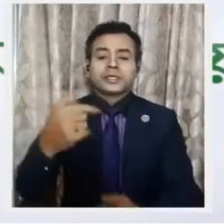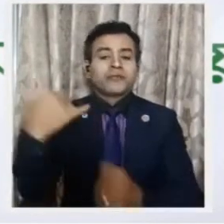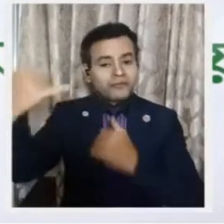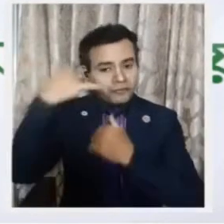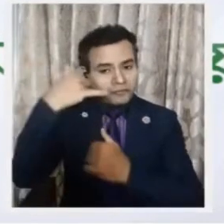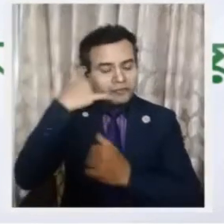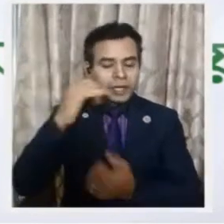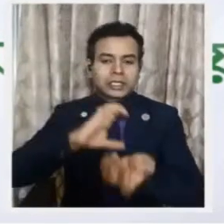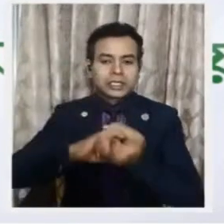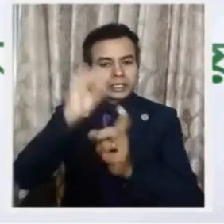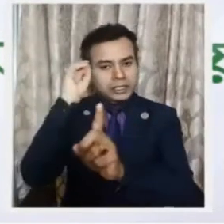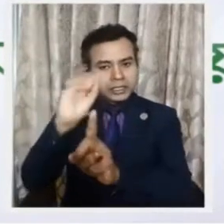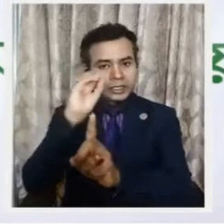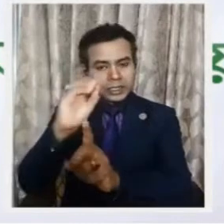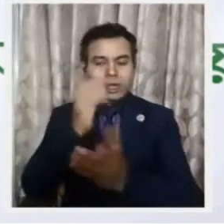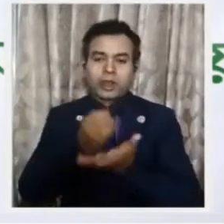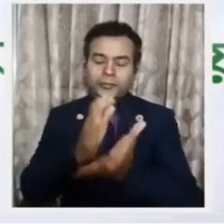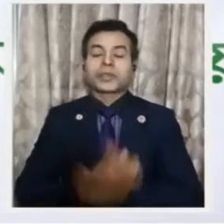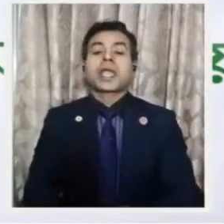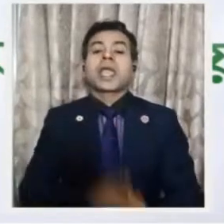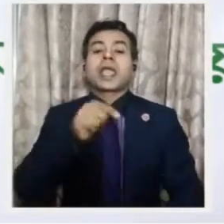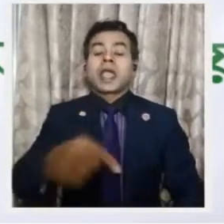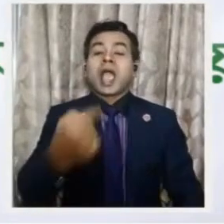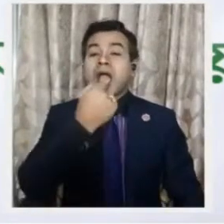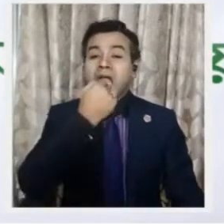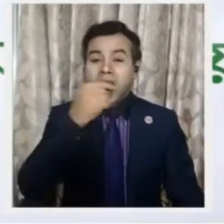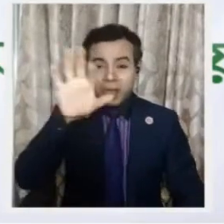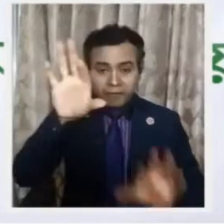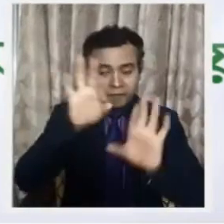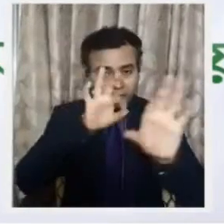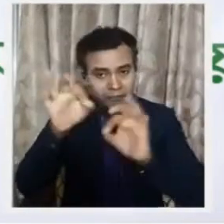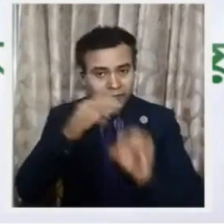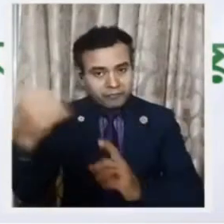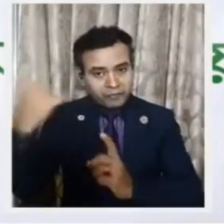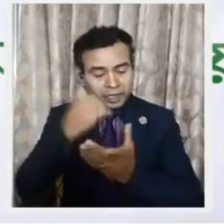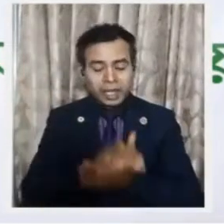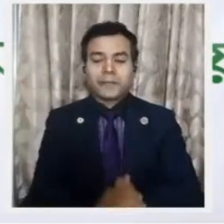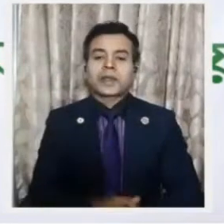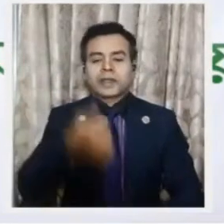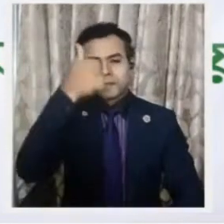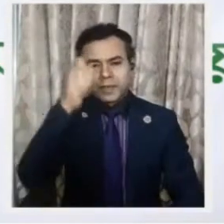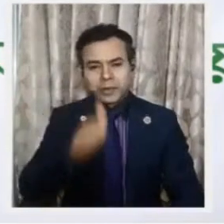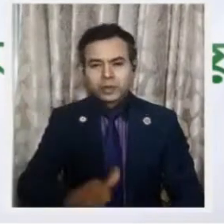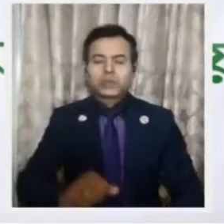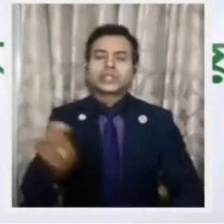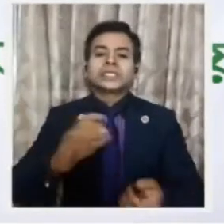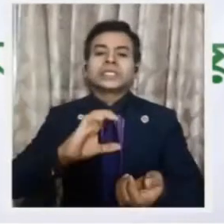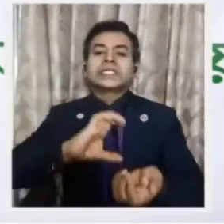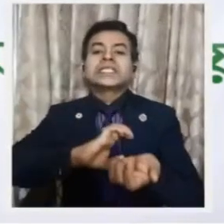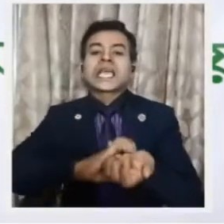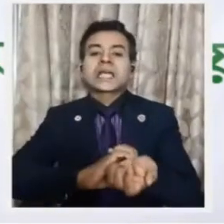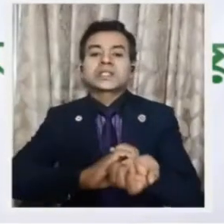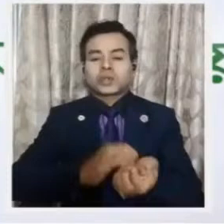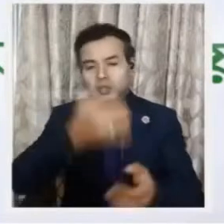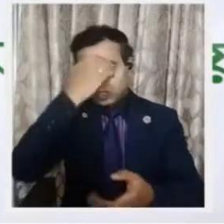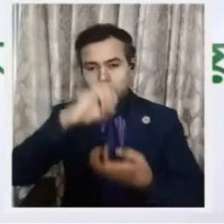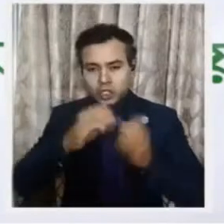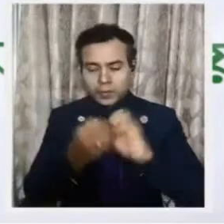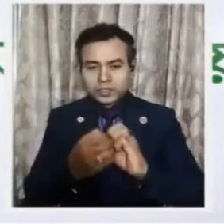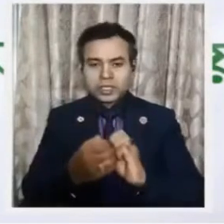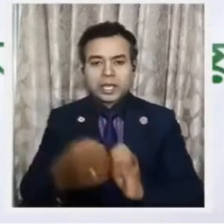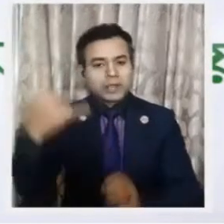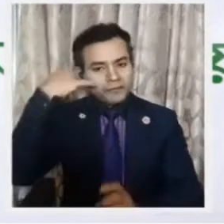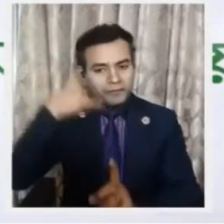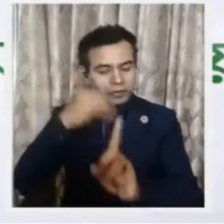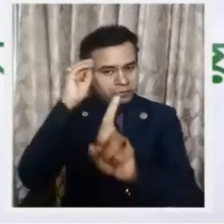সংক্রান্ত বিষয়েও ফোন কল থাকে, অন্য স্বাস্থ্যসেবা পরামর্শের জন্যও ফোন কল থাকে এবং এই ফোন কলের মাধ্যমে শুধু যে নমুনা সংগ্রহ করা